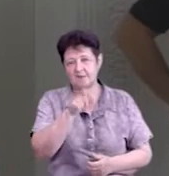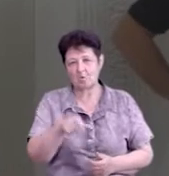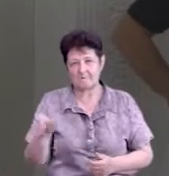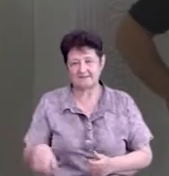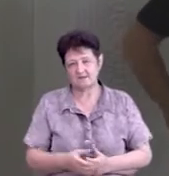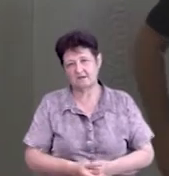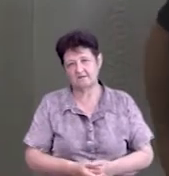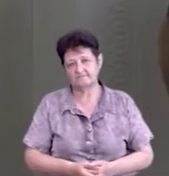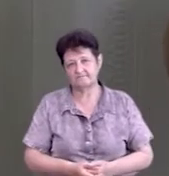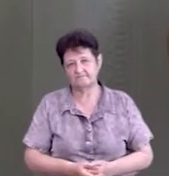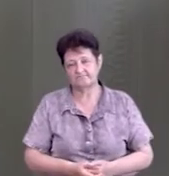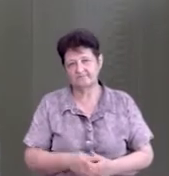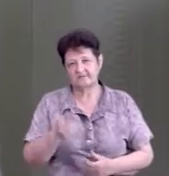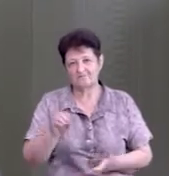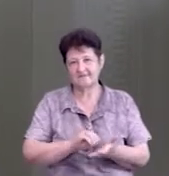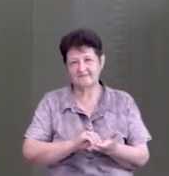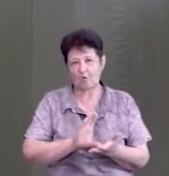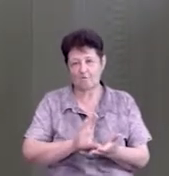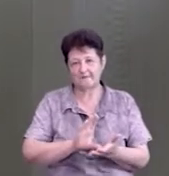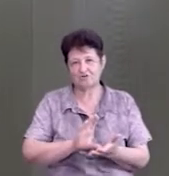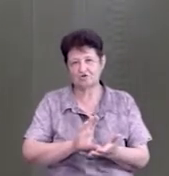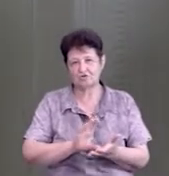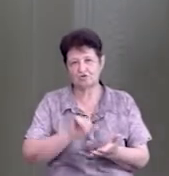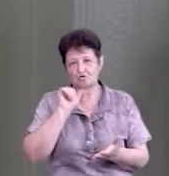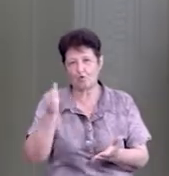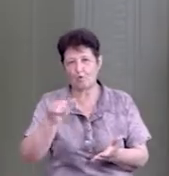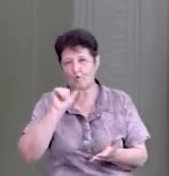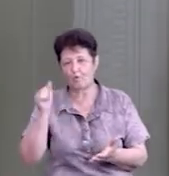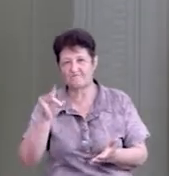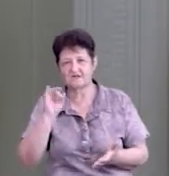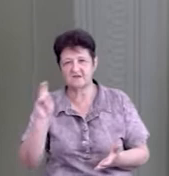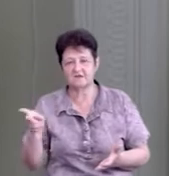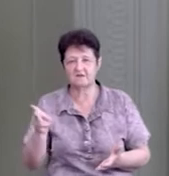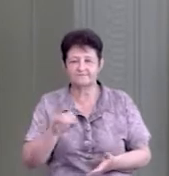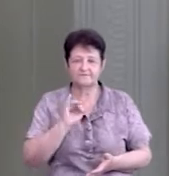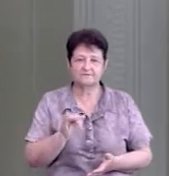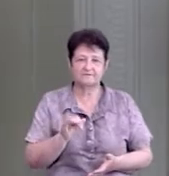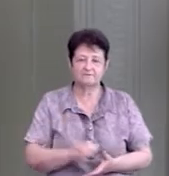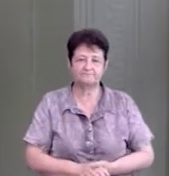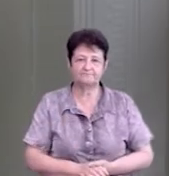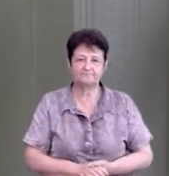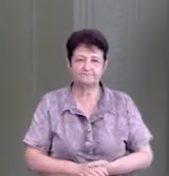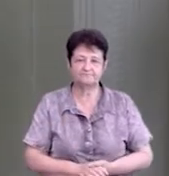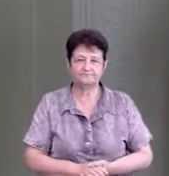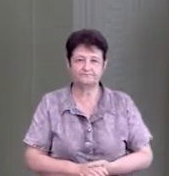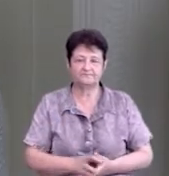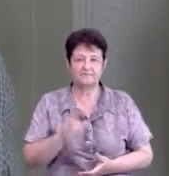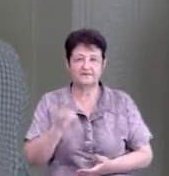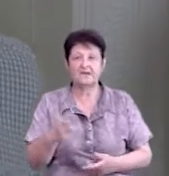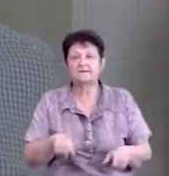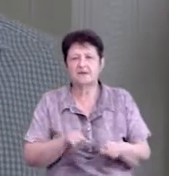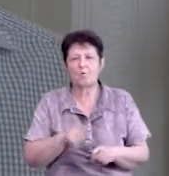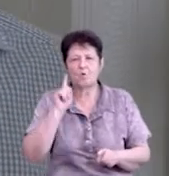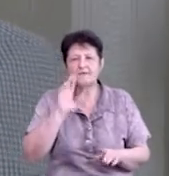громадян, і вони накопичувалися от з року в рік. І як такої от